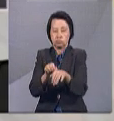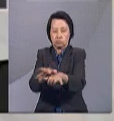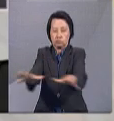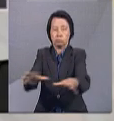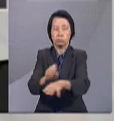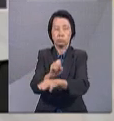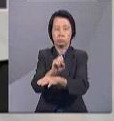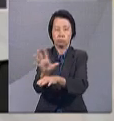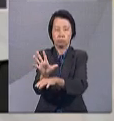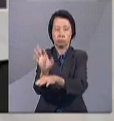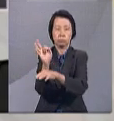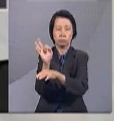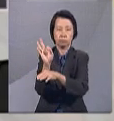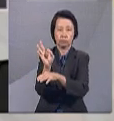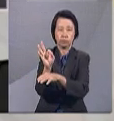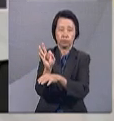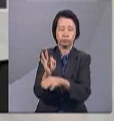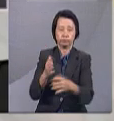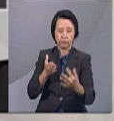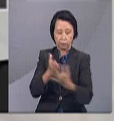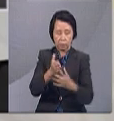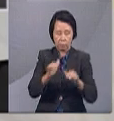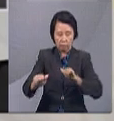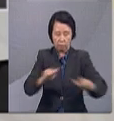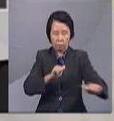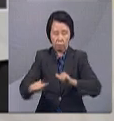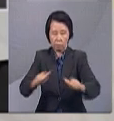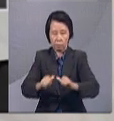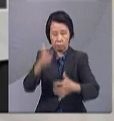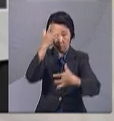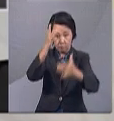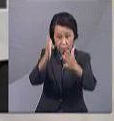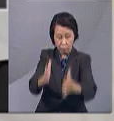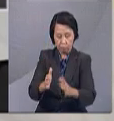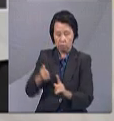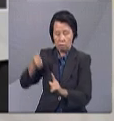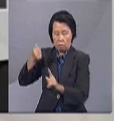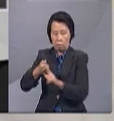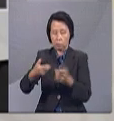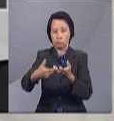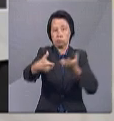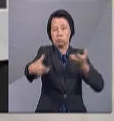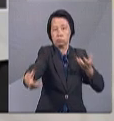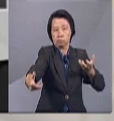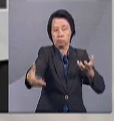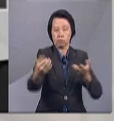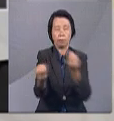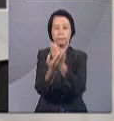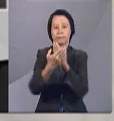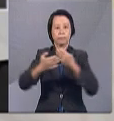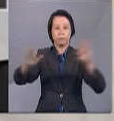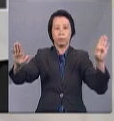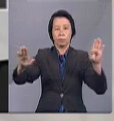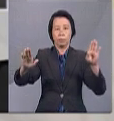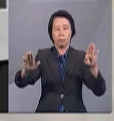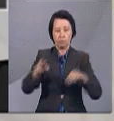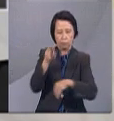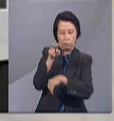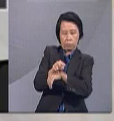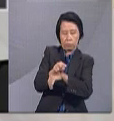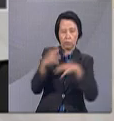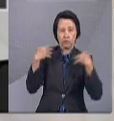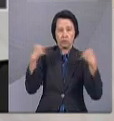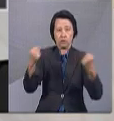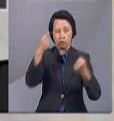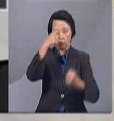kowe 19 menerusi activity sebelum juga arahan pengasingan dan pembebasan pemantauan kesehatan